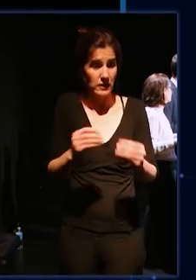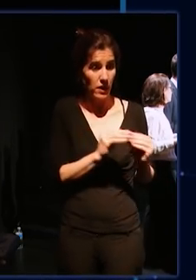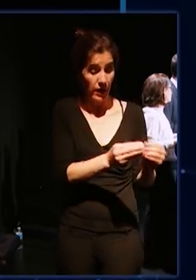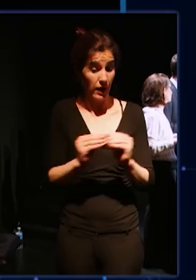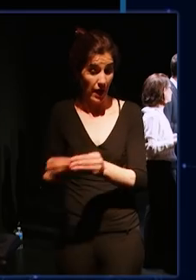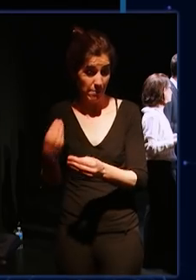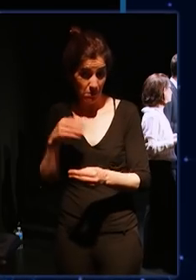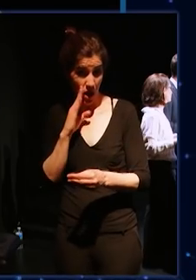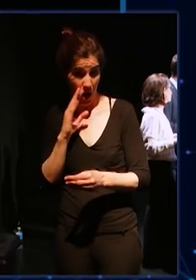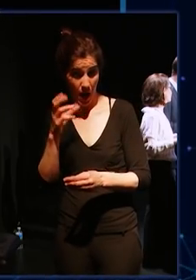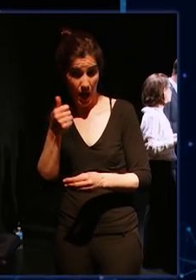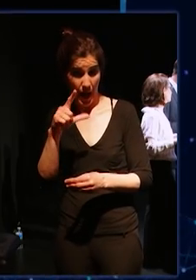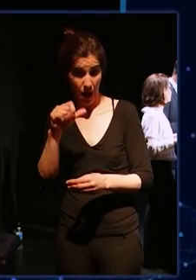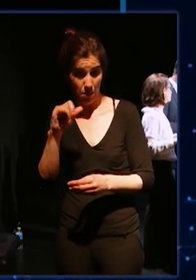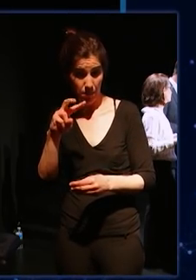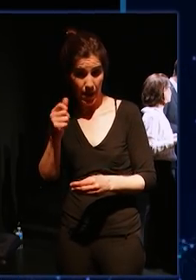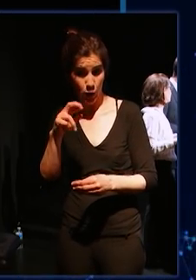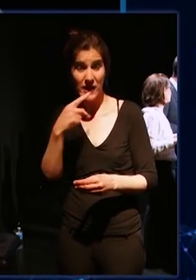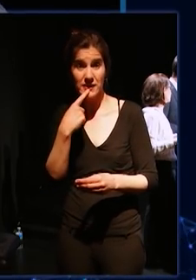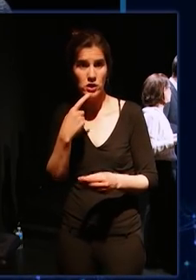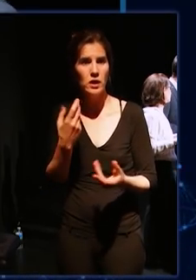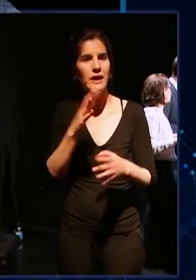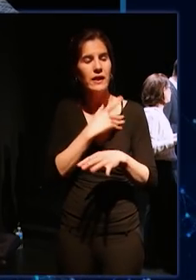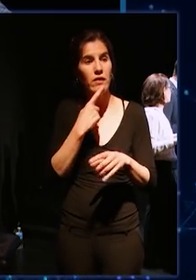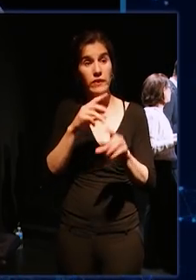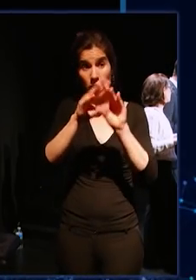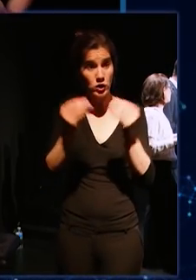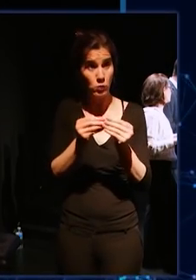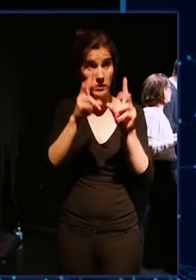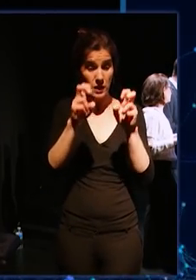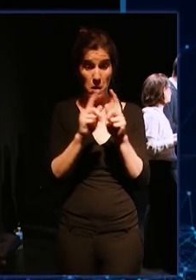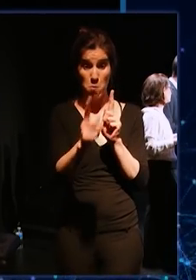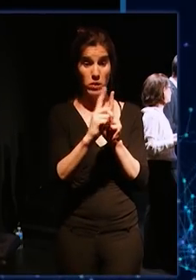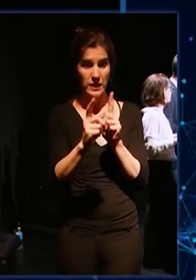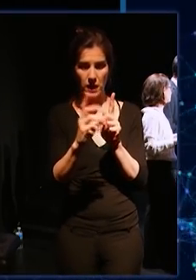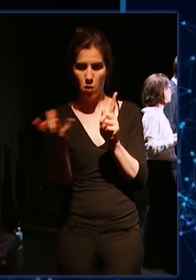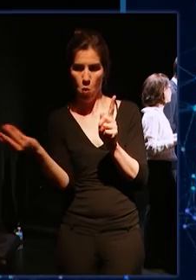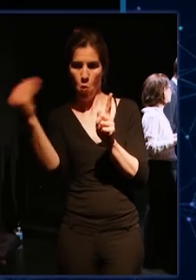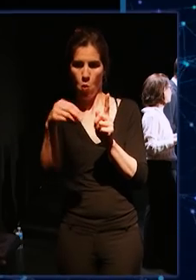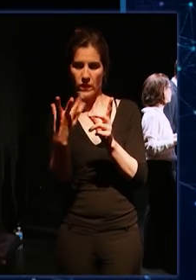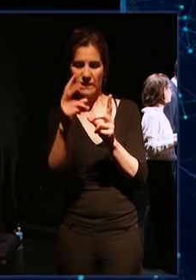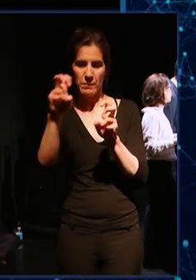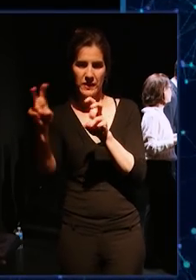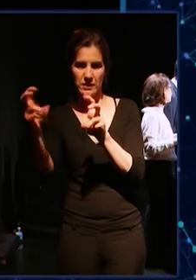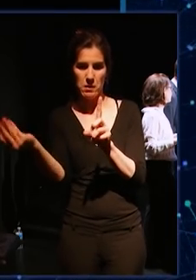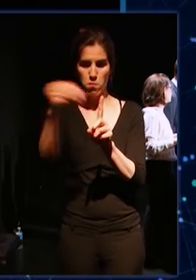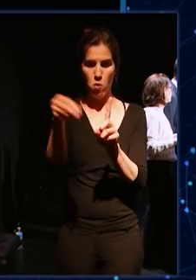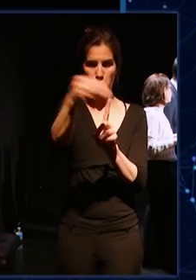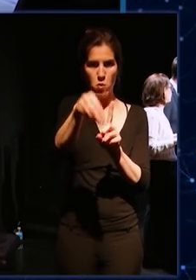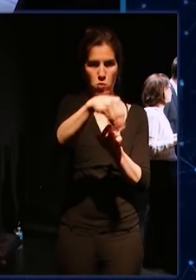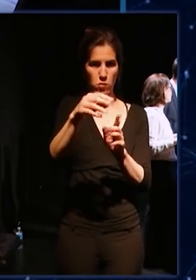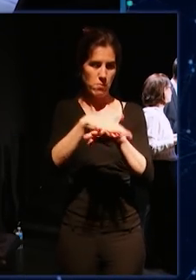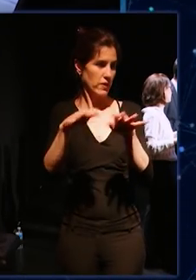coses, vull dir que la mobilitat és moltes coses més que la mobilitat només. Torn per Jordi Nadal i després Álvaro